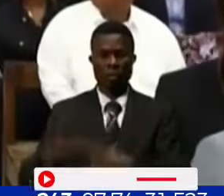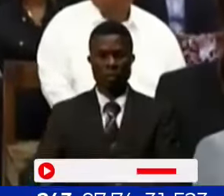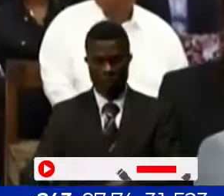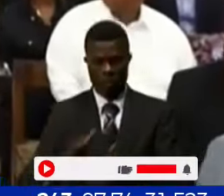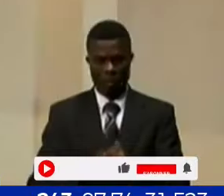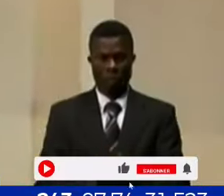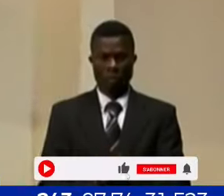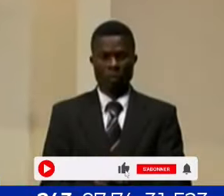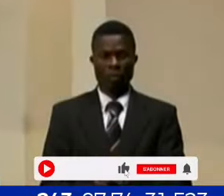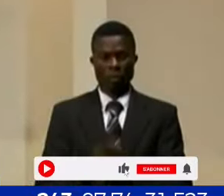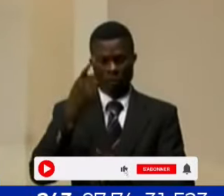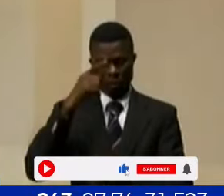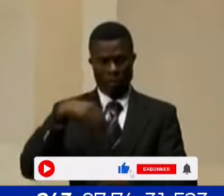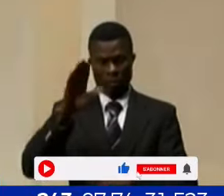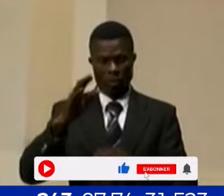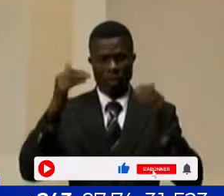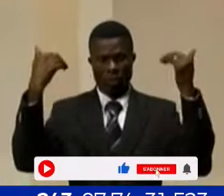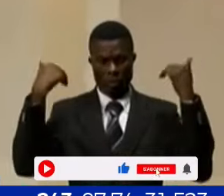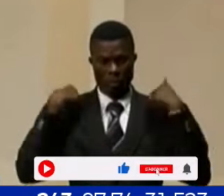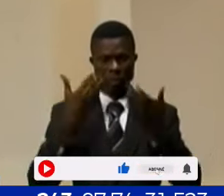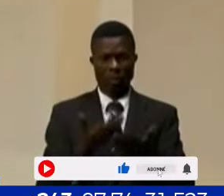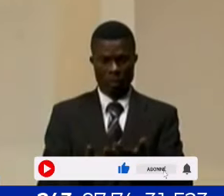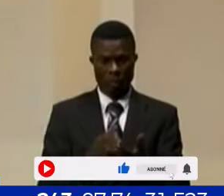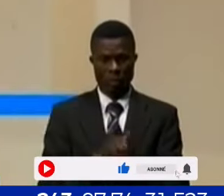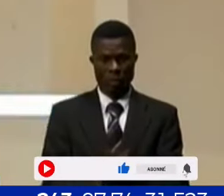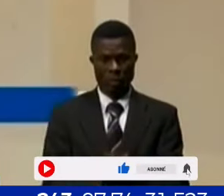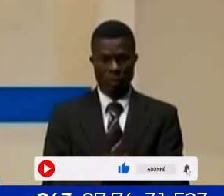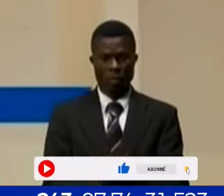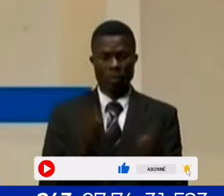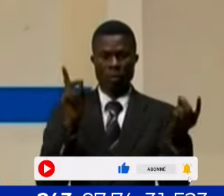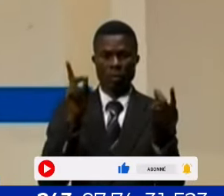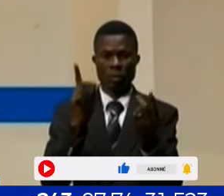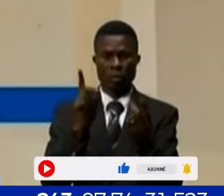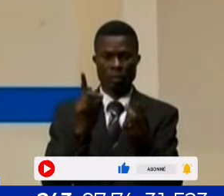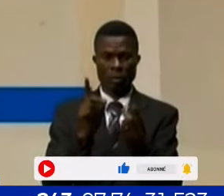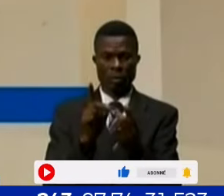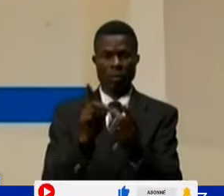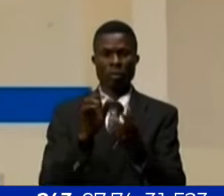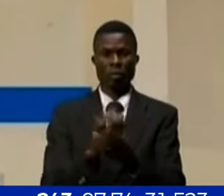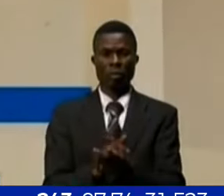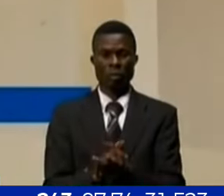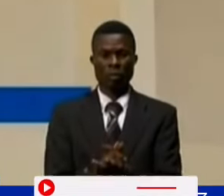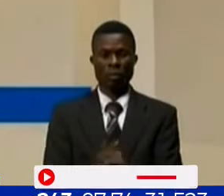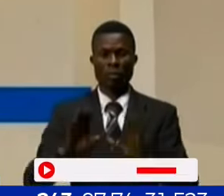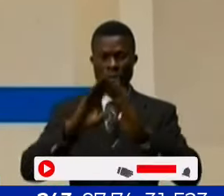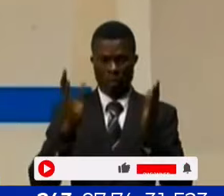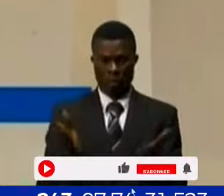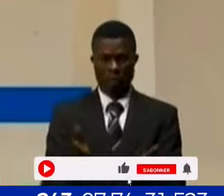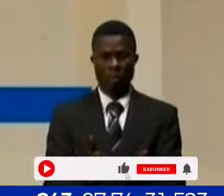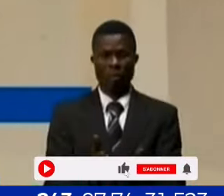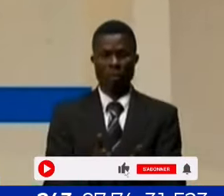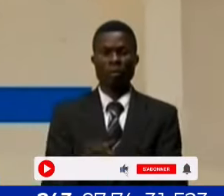Seigneur. Et nous sommes sûrs au rendez-vous du ciel, pour ceux qui s'effondreront comme